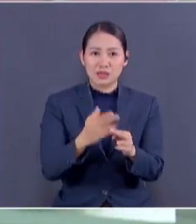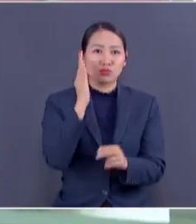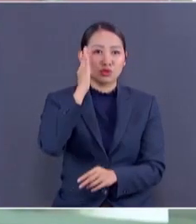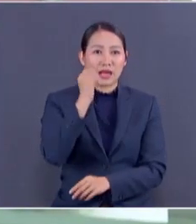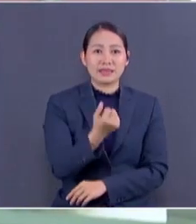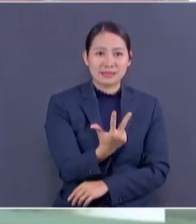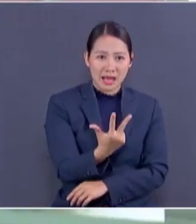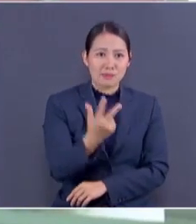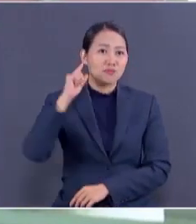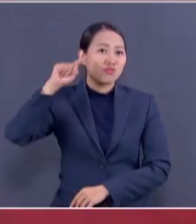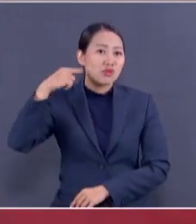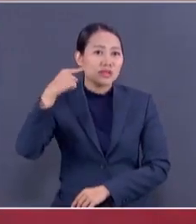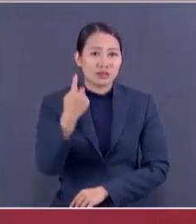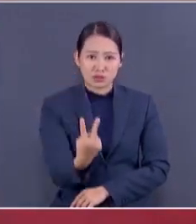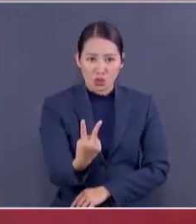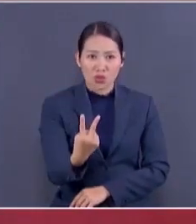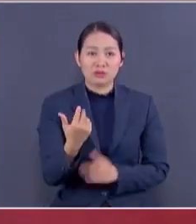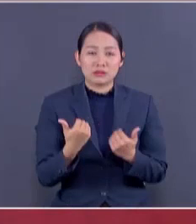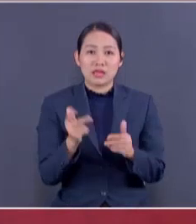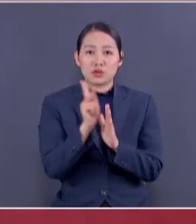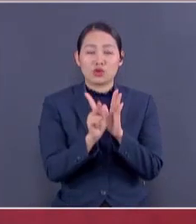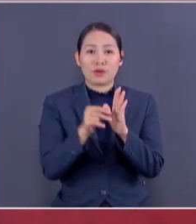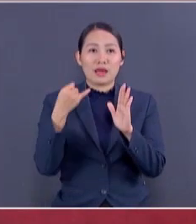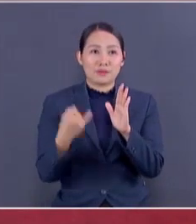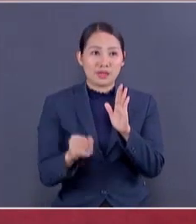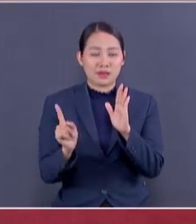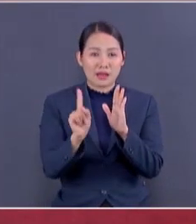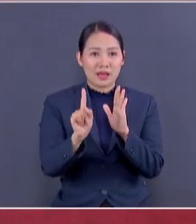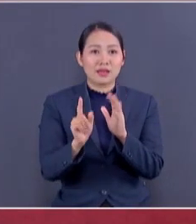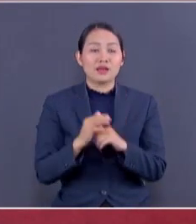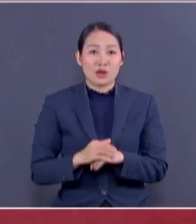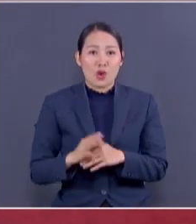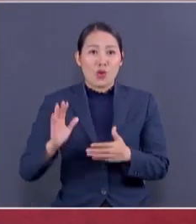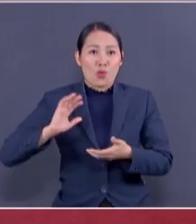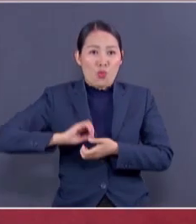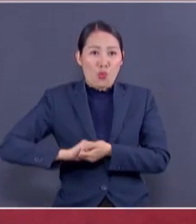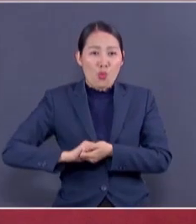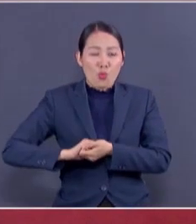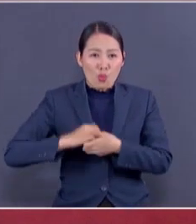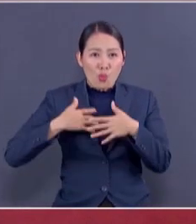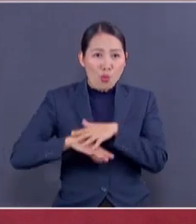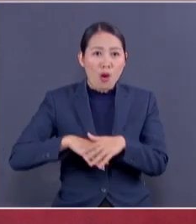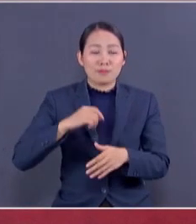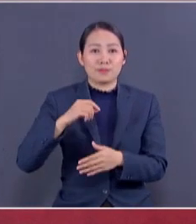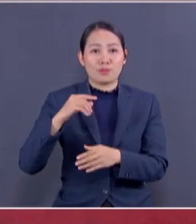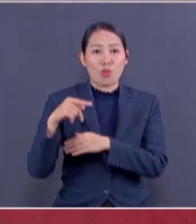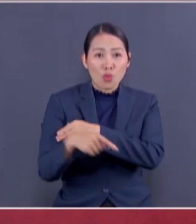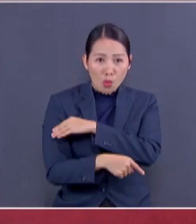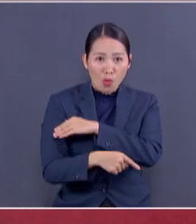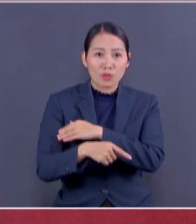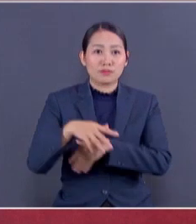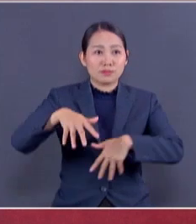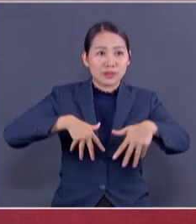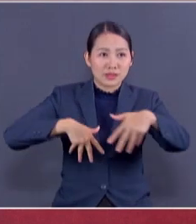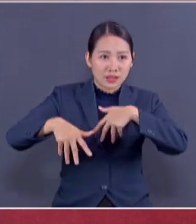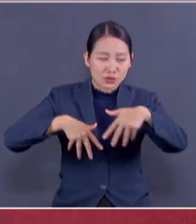ข้อหาร่วมกันช่อโกงประชาชนแล้วก็ร่วมกันนำเข้าข้อมูลอันเป็นเท็จเข้าสู่ระบบคอมพิวเตอร์แล้วก็ยินยอมให้ผู้อื่นใช้บัญชีและอาจ